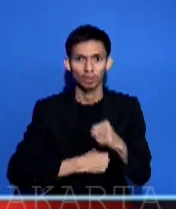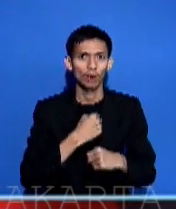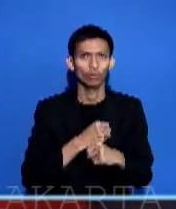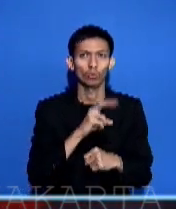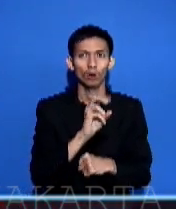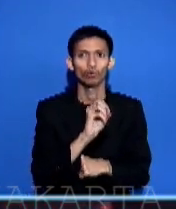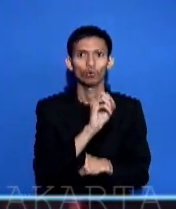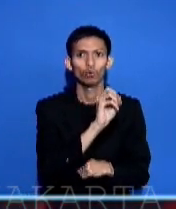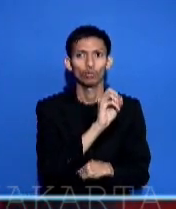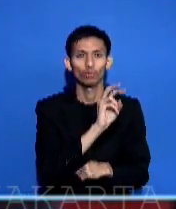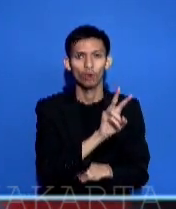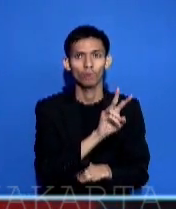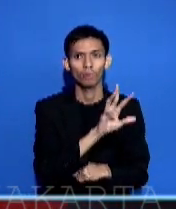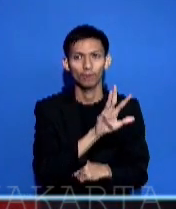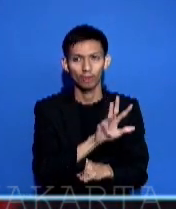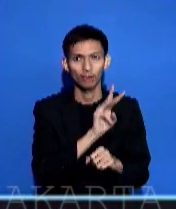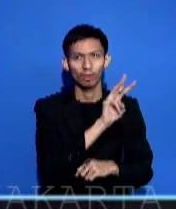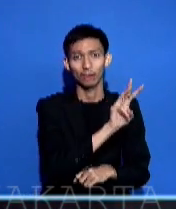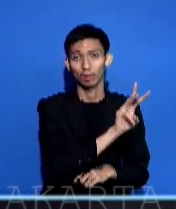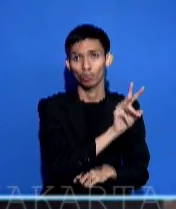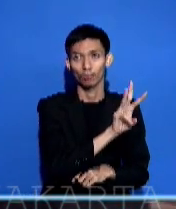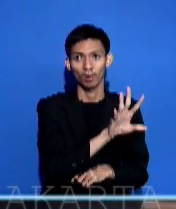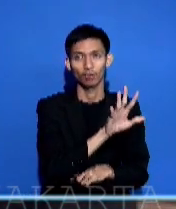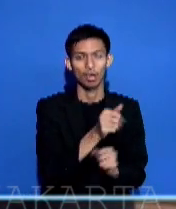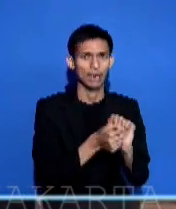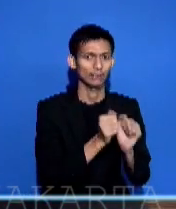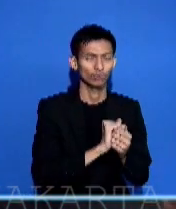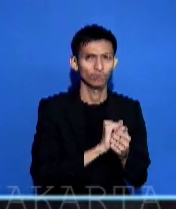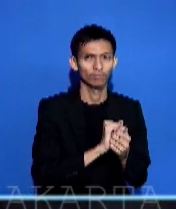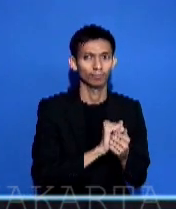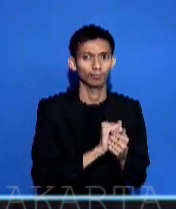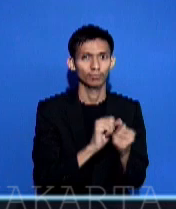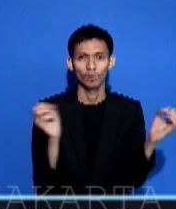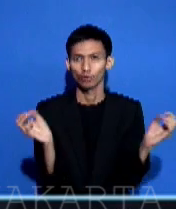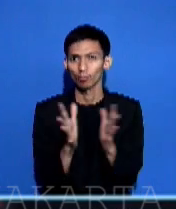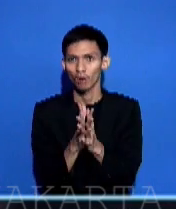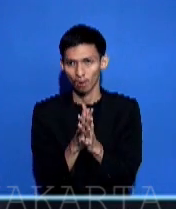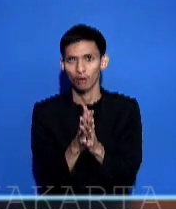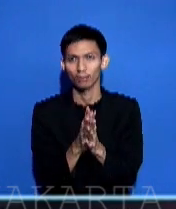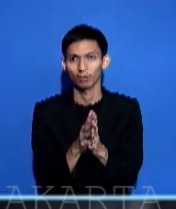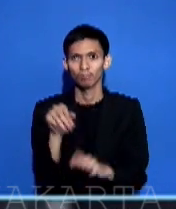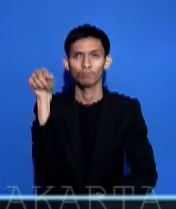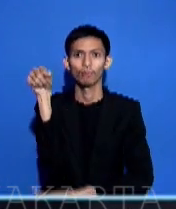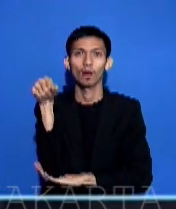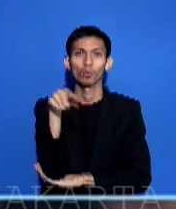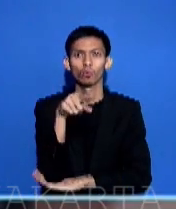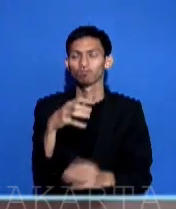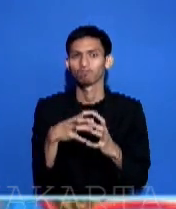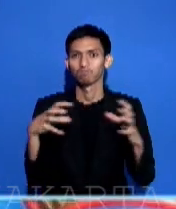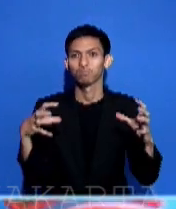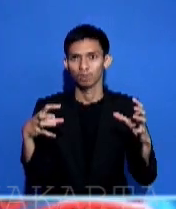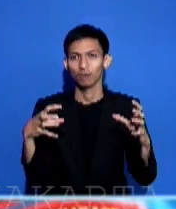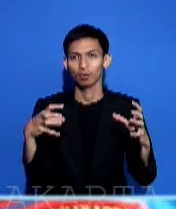2022 563 kasus. Angka kriminalitas tahun 2023 didominasi